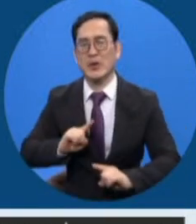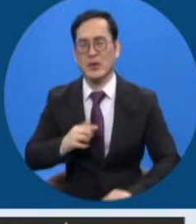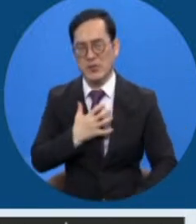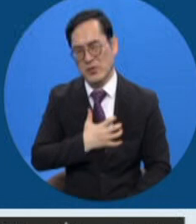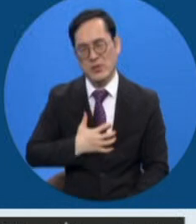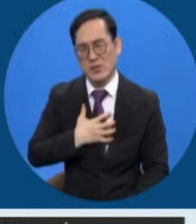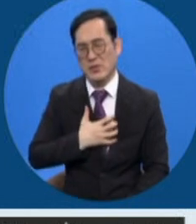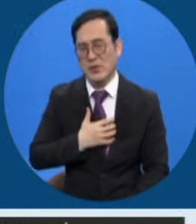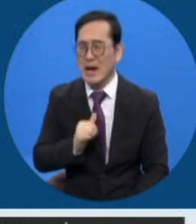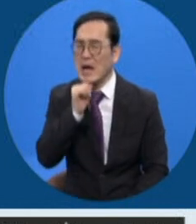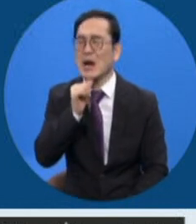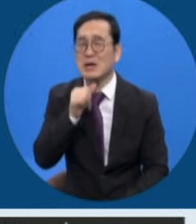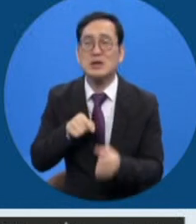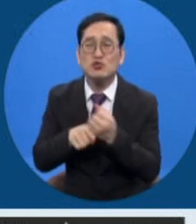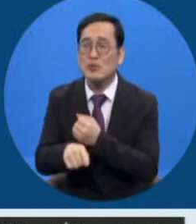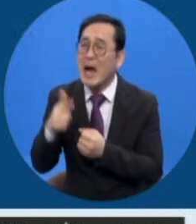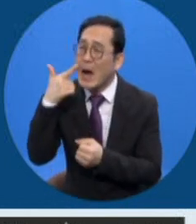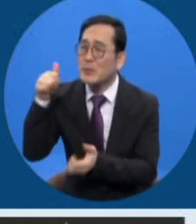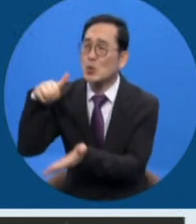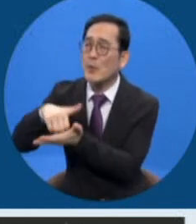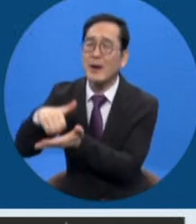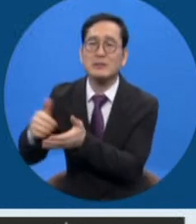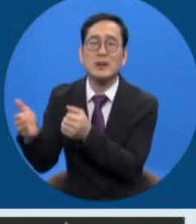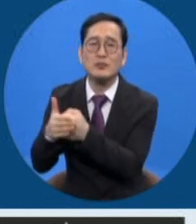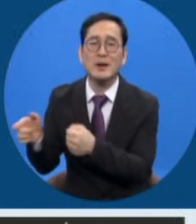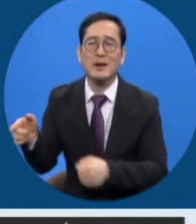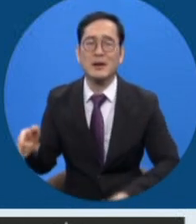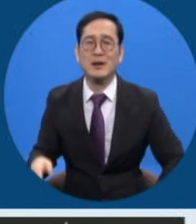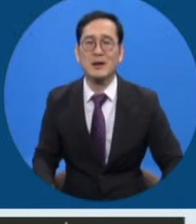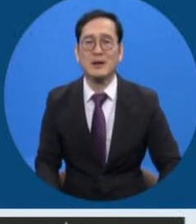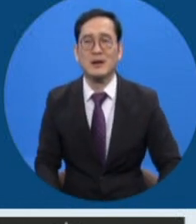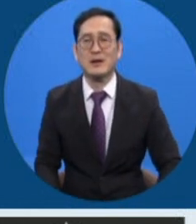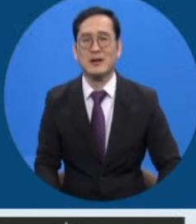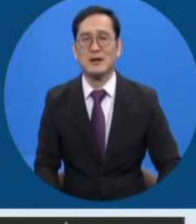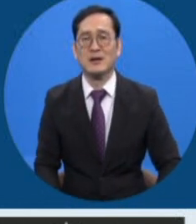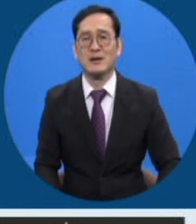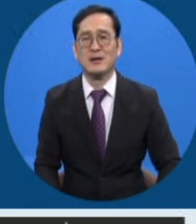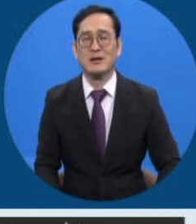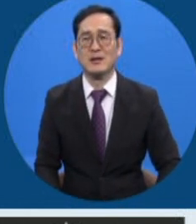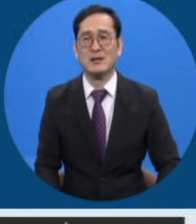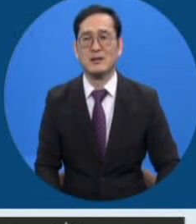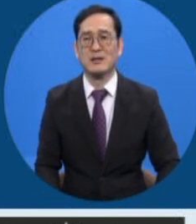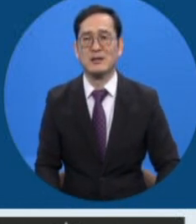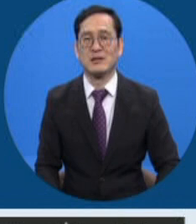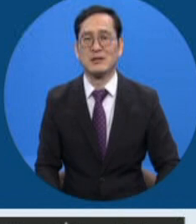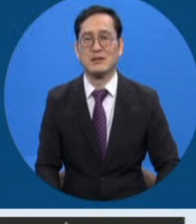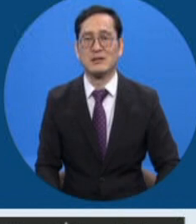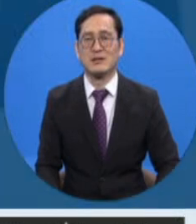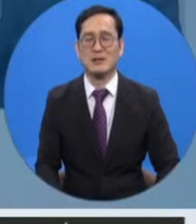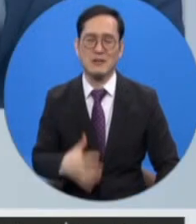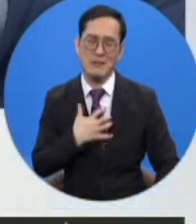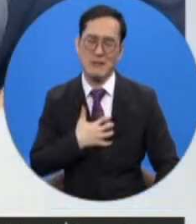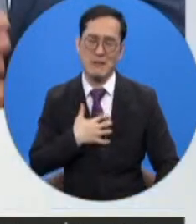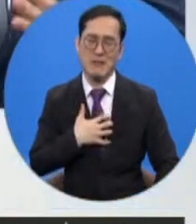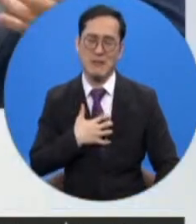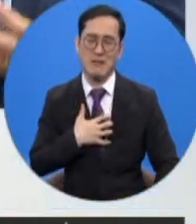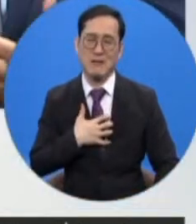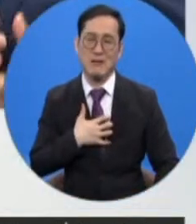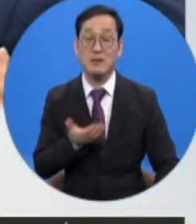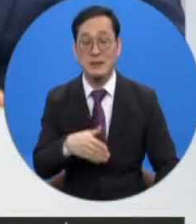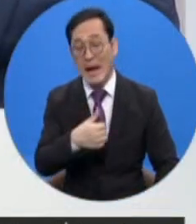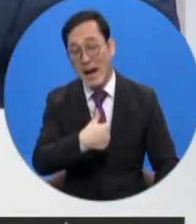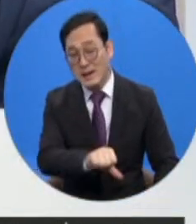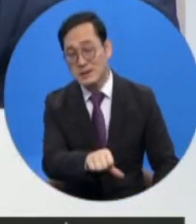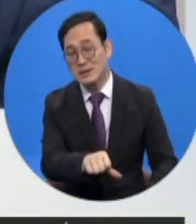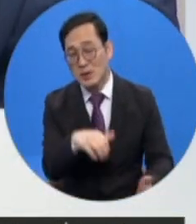가난을 준 게 아버지 때문 아닙니까? 그런데 만약 아들이 핫도장을 잡는다 카드를 잡는다는 거를 그